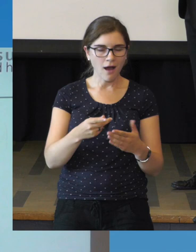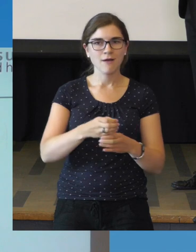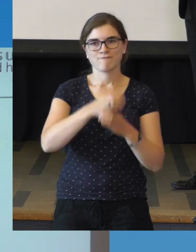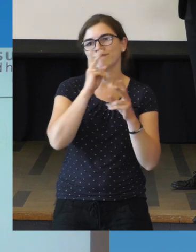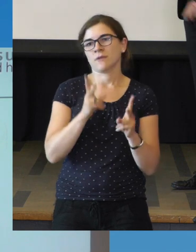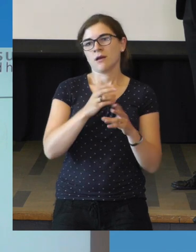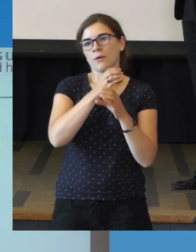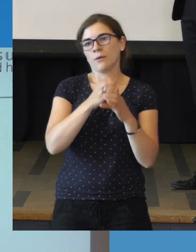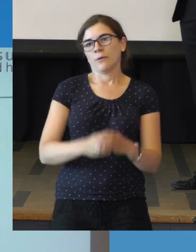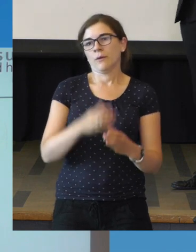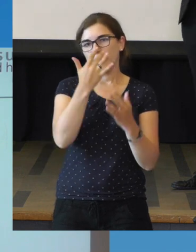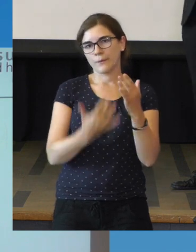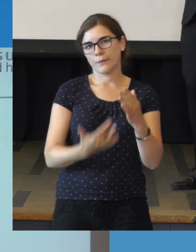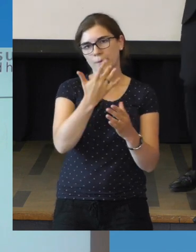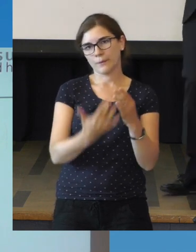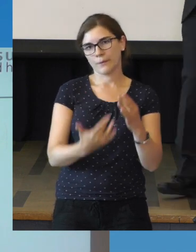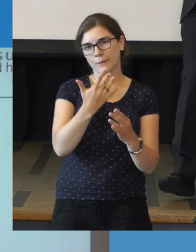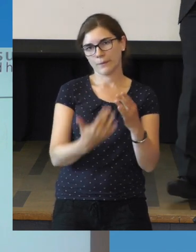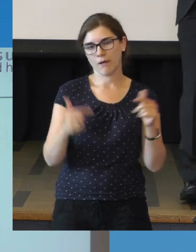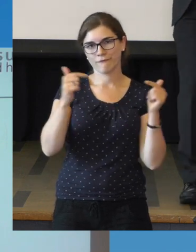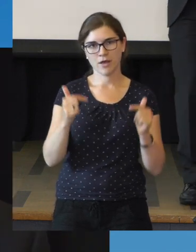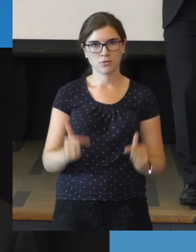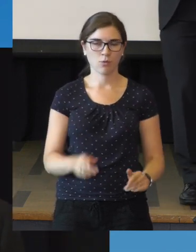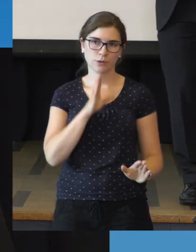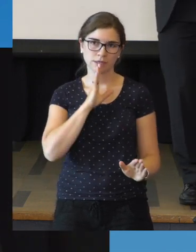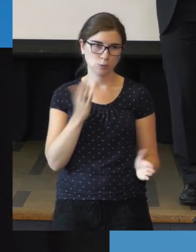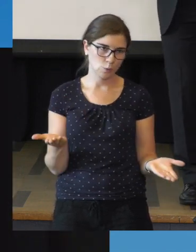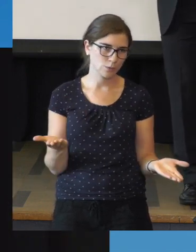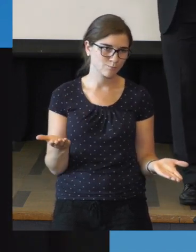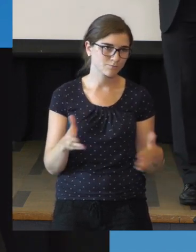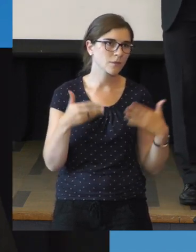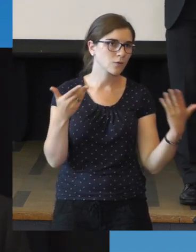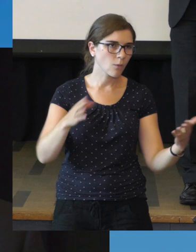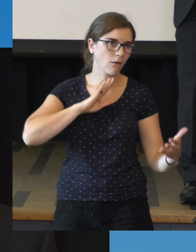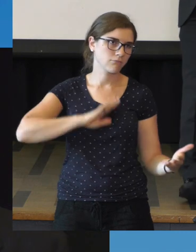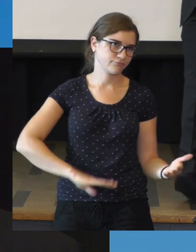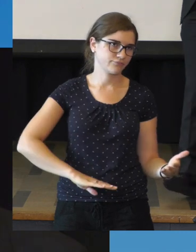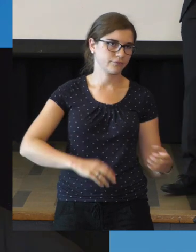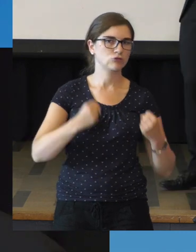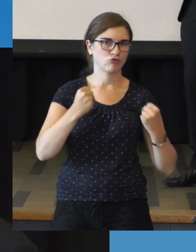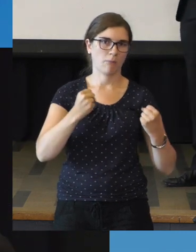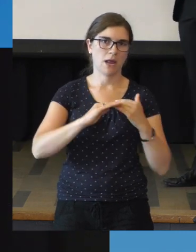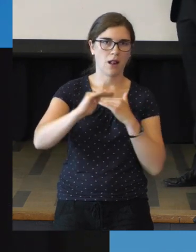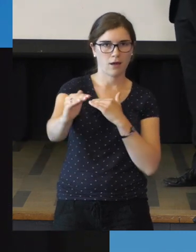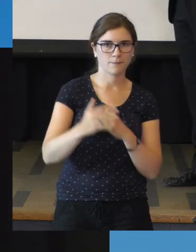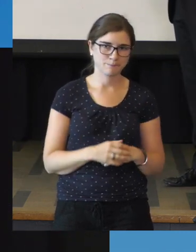dar. Und der Herzmuskel wird wieder mit Blut versorgt und in dem Moment ist die Situation stabilisiert.